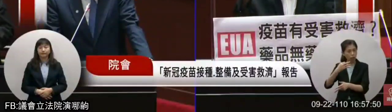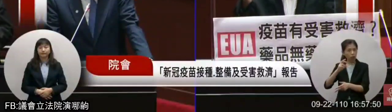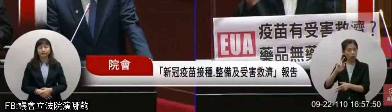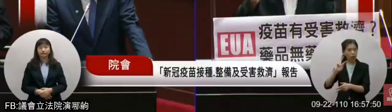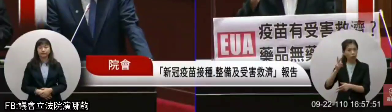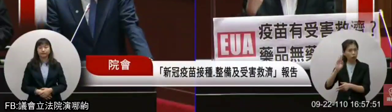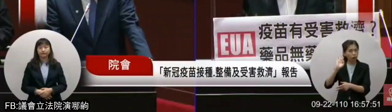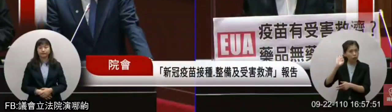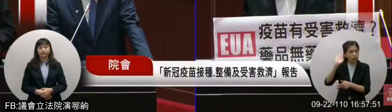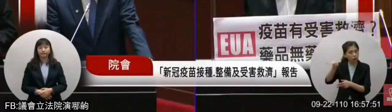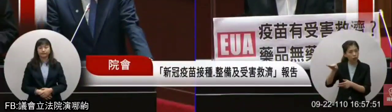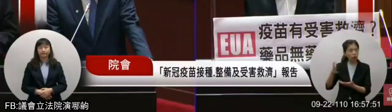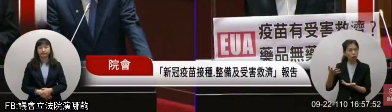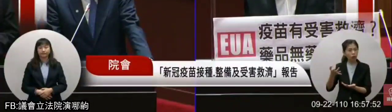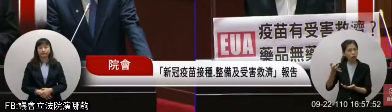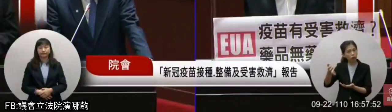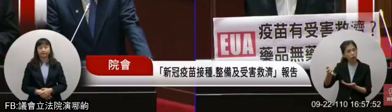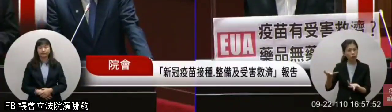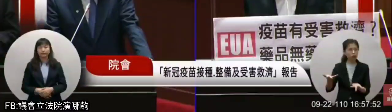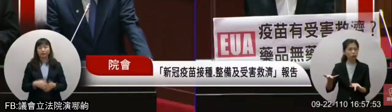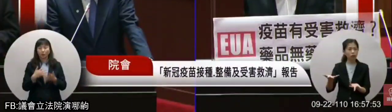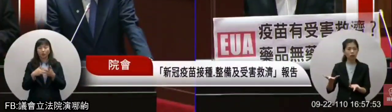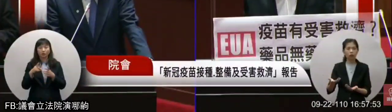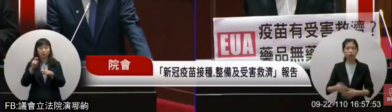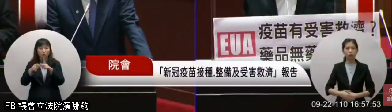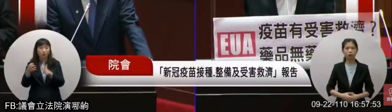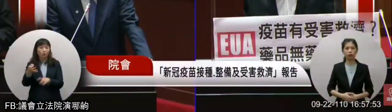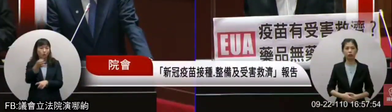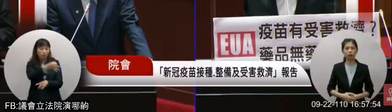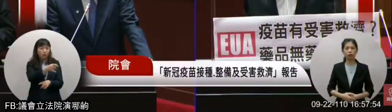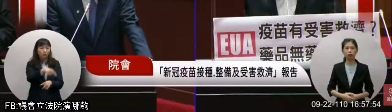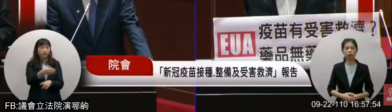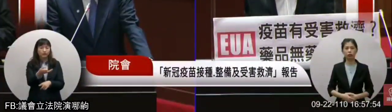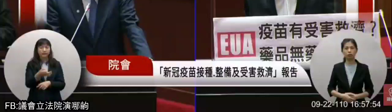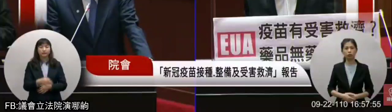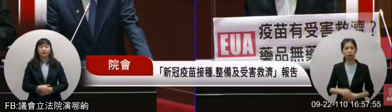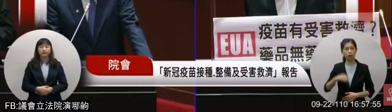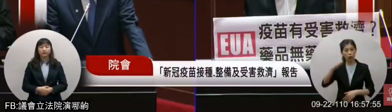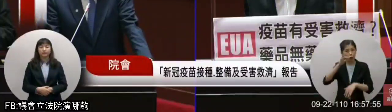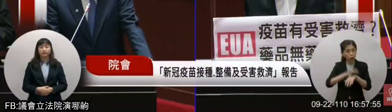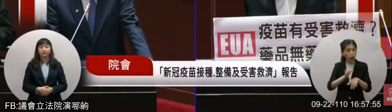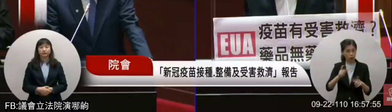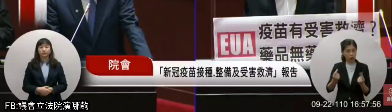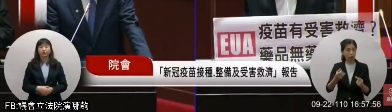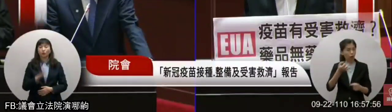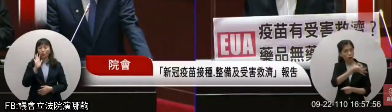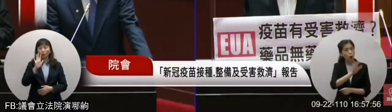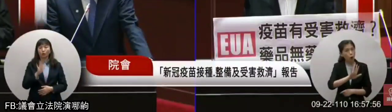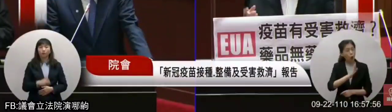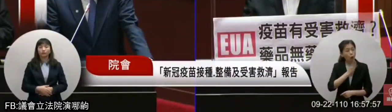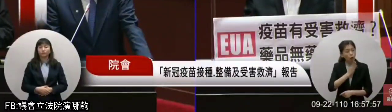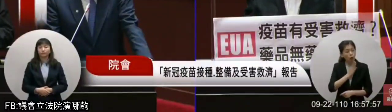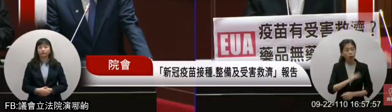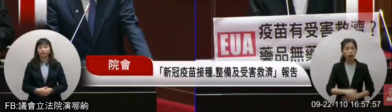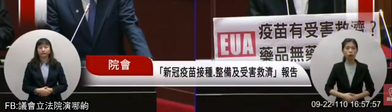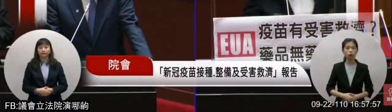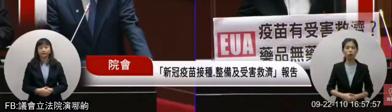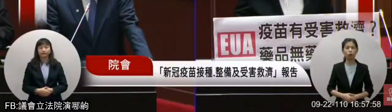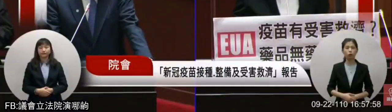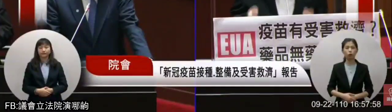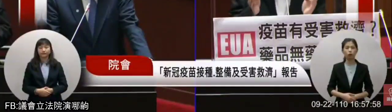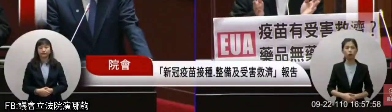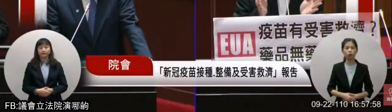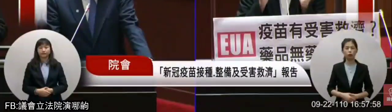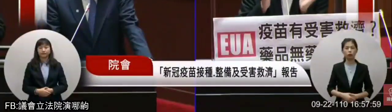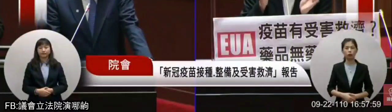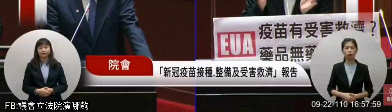他钱之后他去付这一块？ 那应该是厂商要来付这一块的钱。 高端也有吗？ 高端也有。 哦，所以高端就刚讲